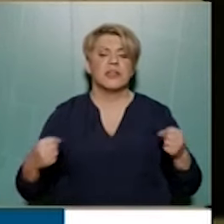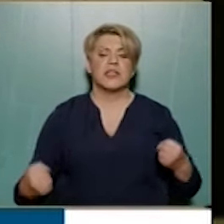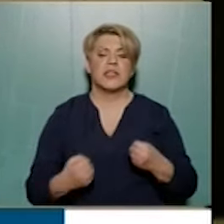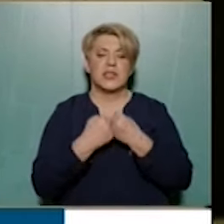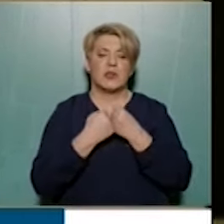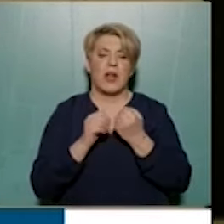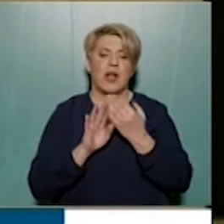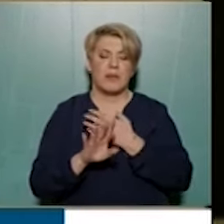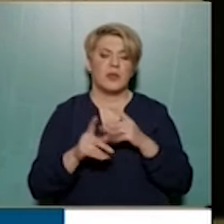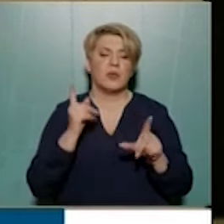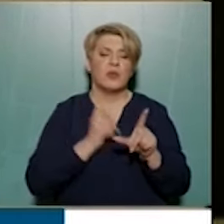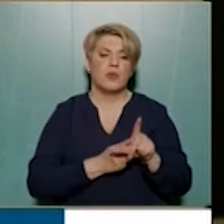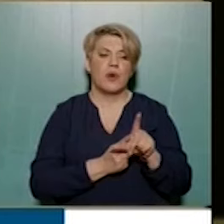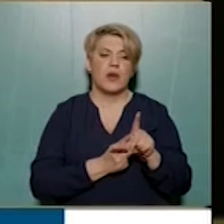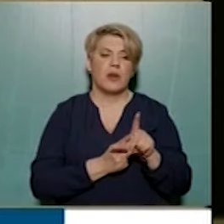απέναντι στο ΚΚΕ